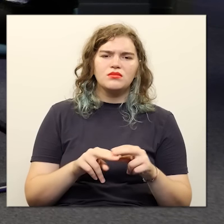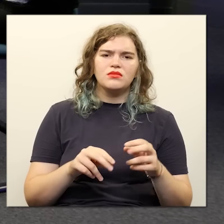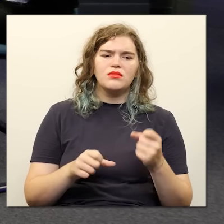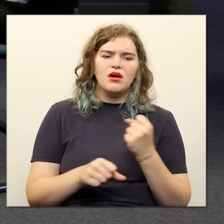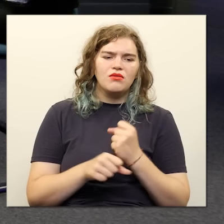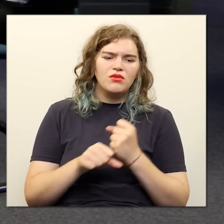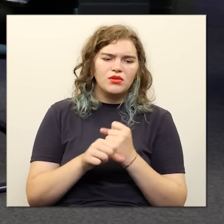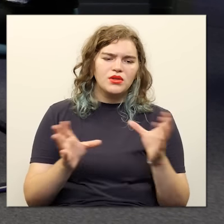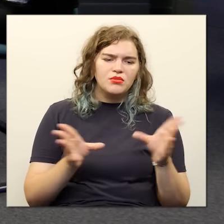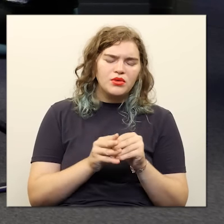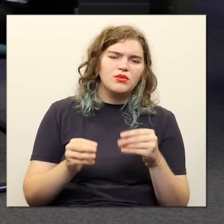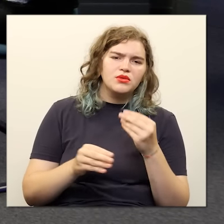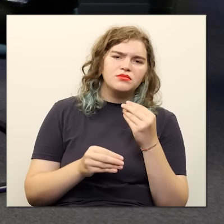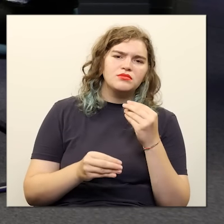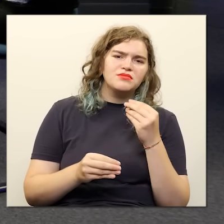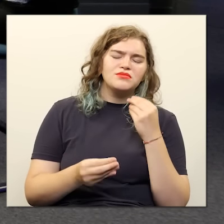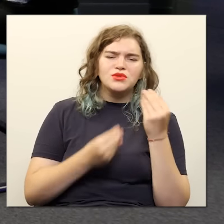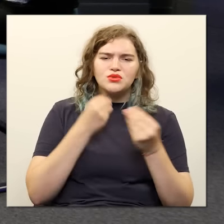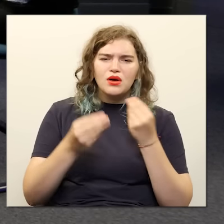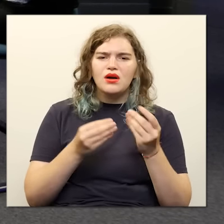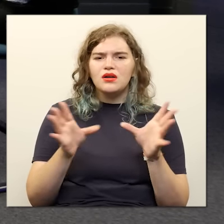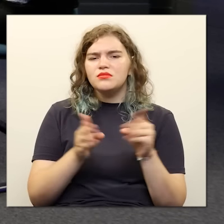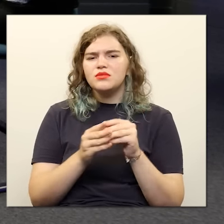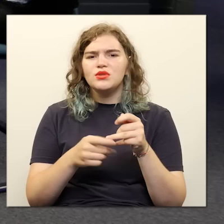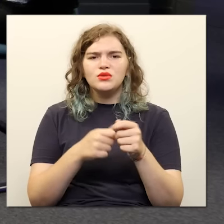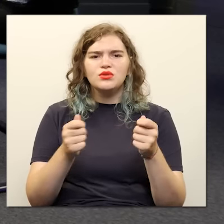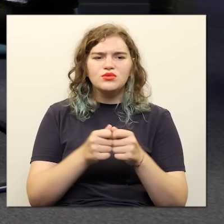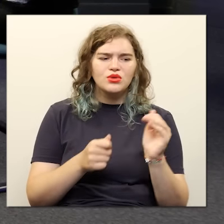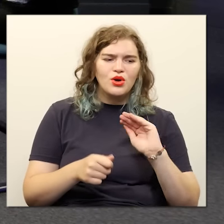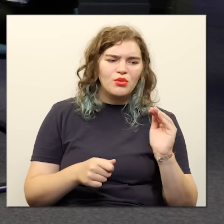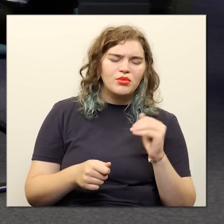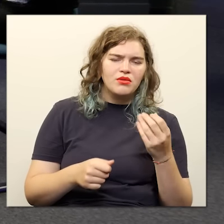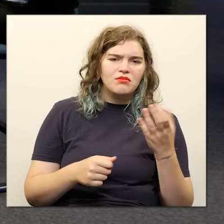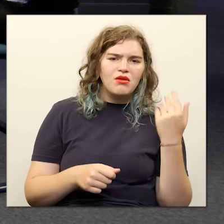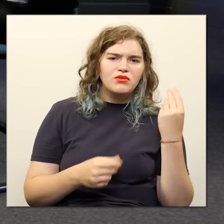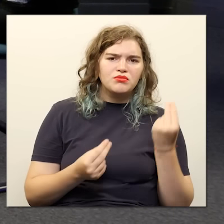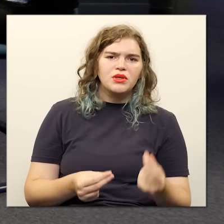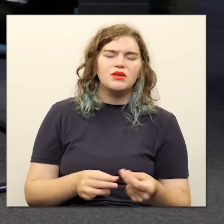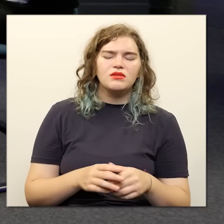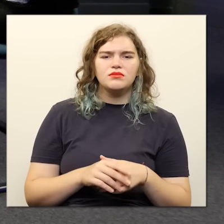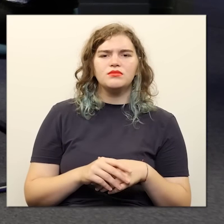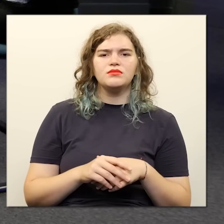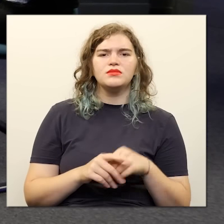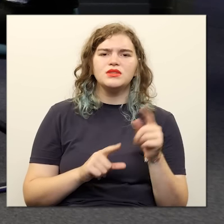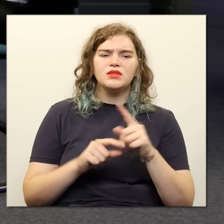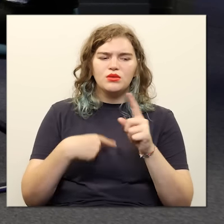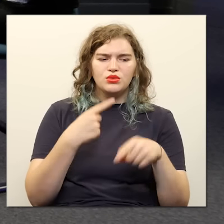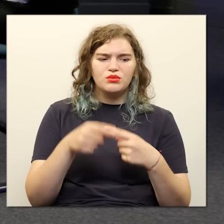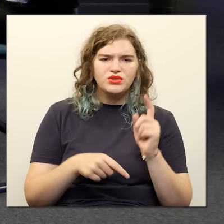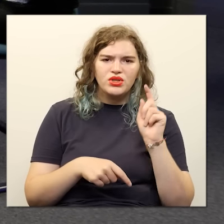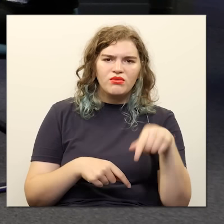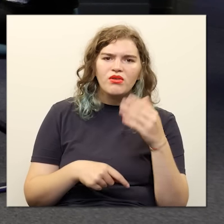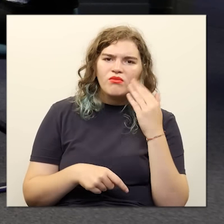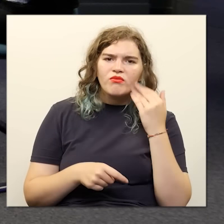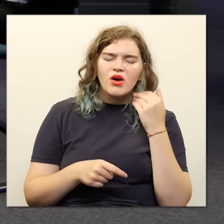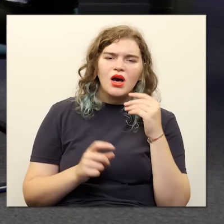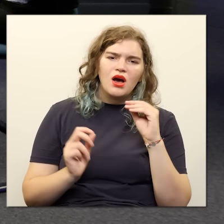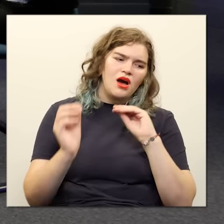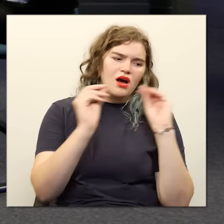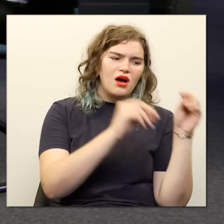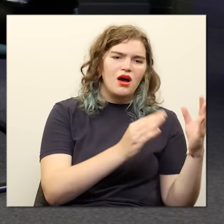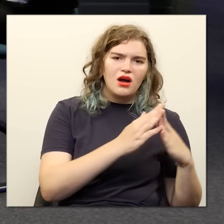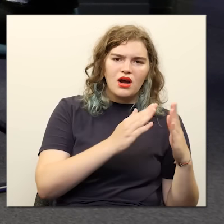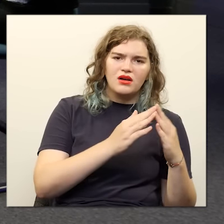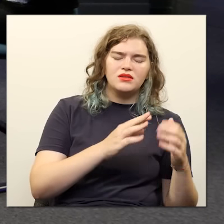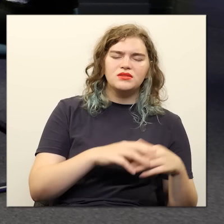făcut acolo o scenetă și s-au adunat toți copiii de prin saloane. A fost bine. Dar după ce a venit fetița aia